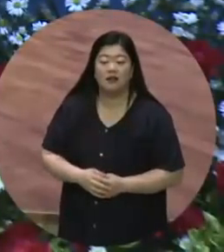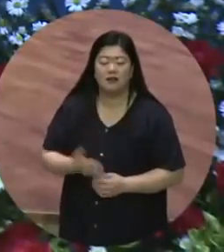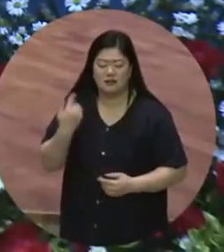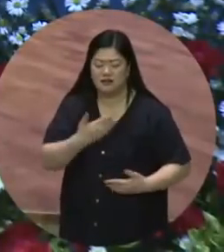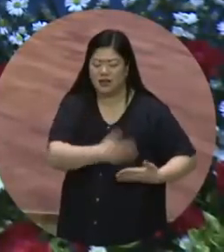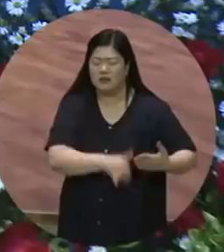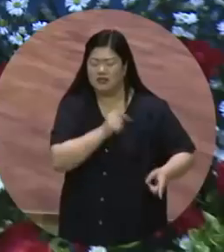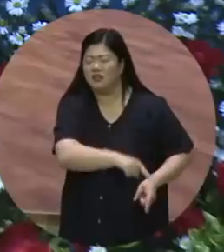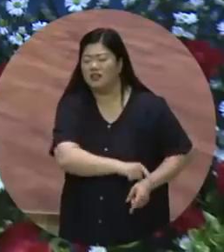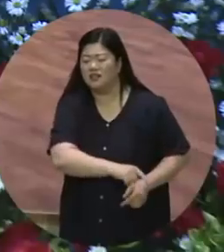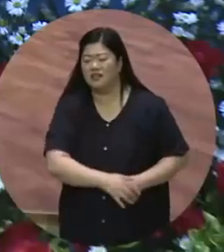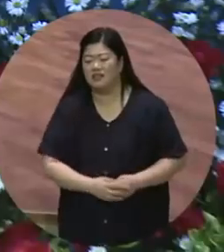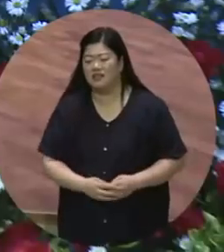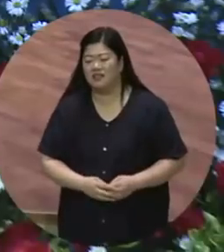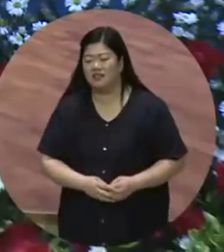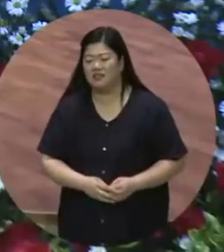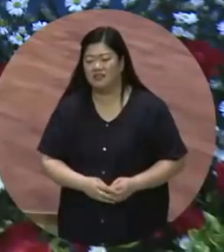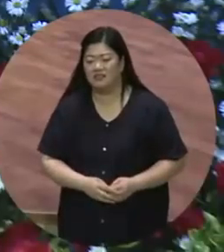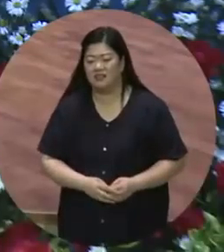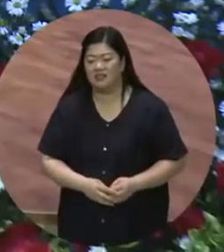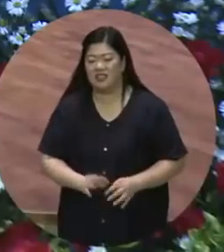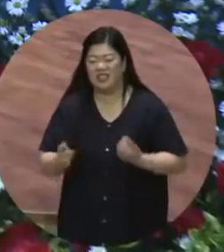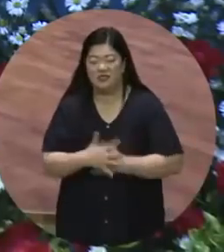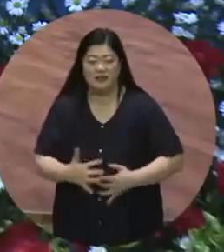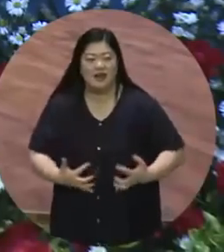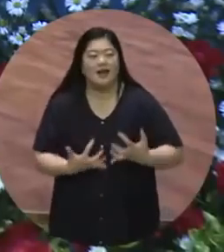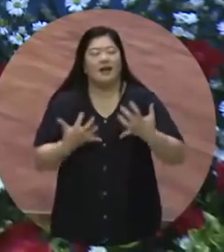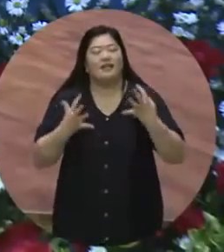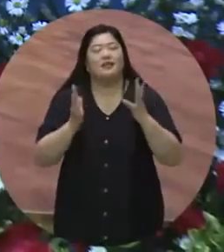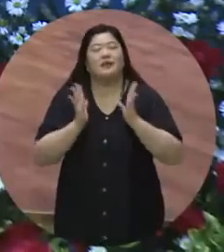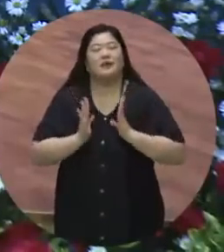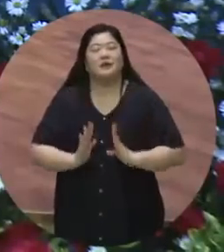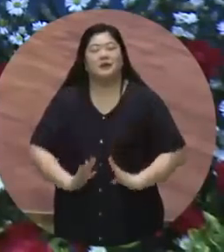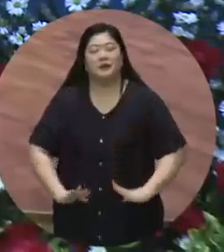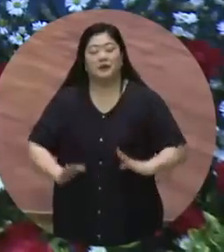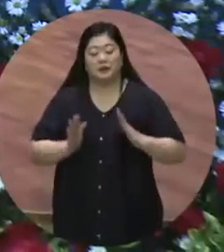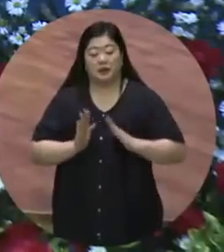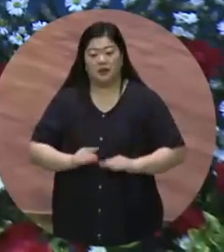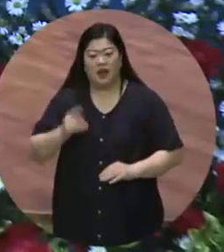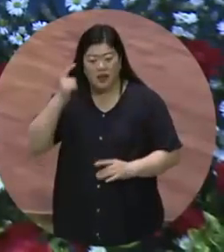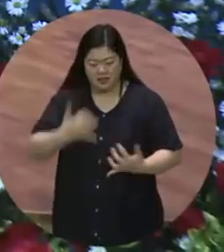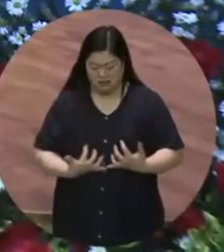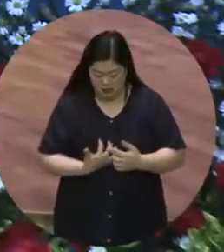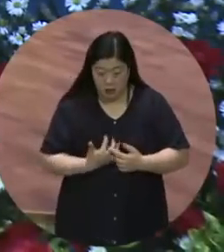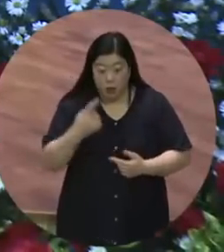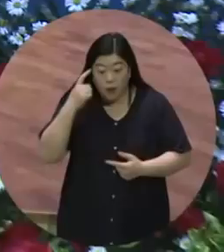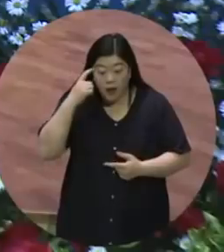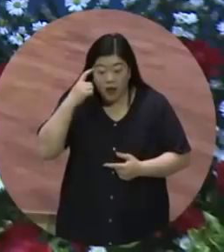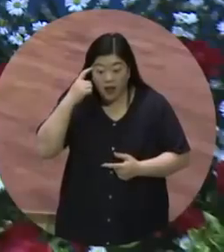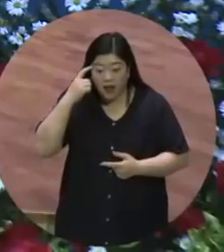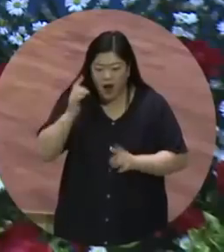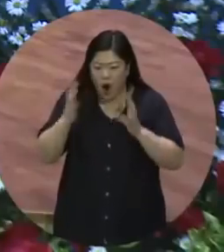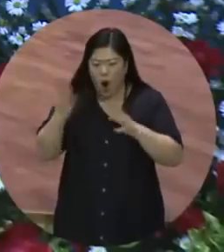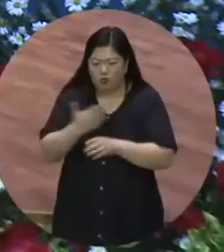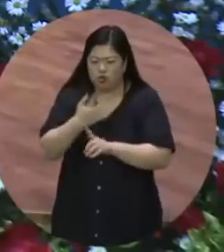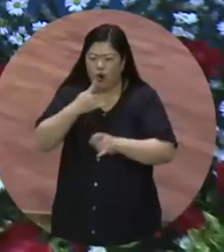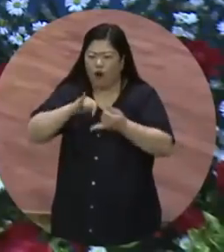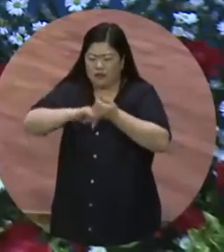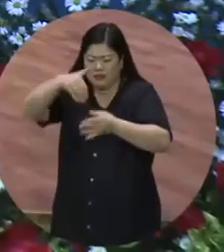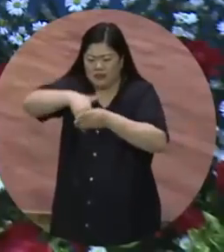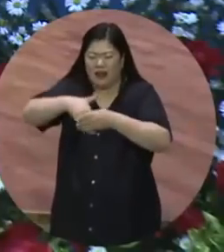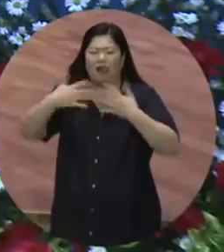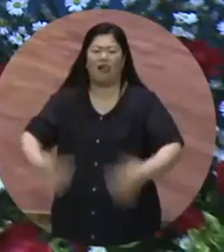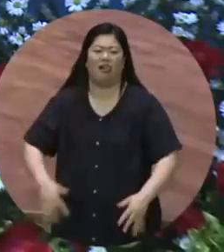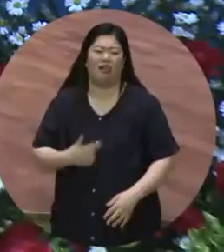맞습니까? 그게 왜냐? 우리가 언약 속에서 자라지 못했어. 그래서 그런 것들이